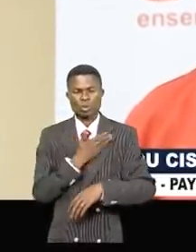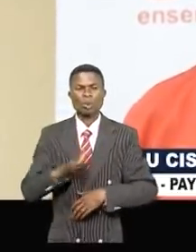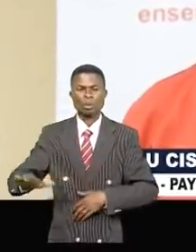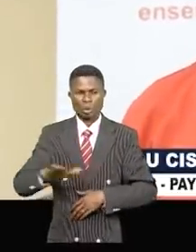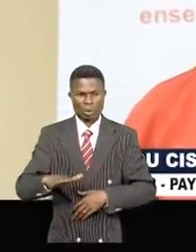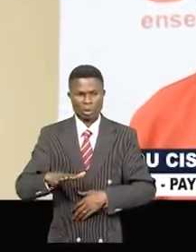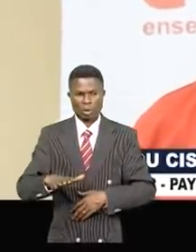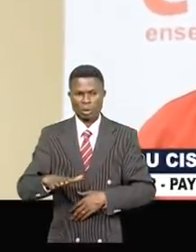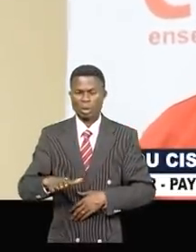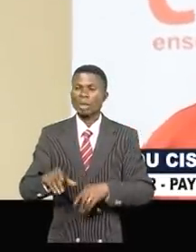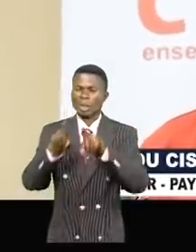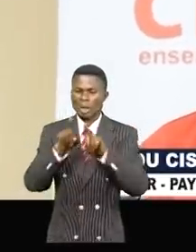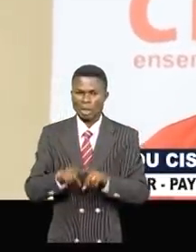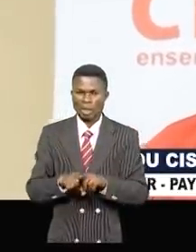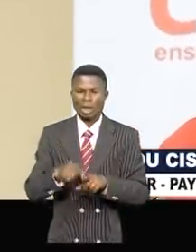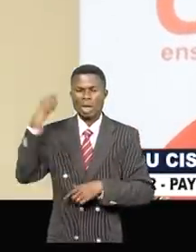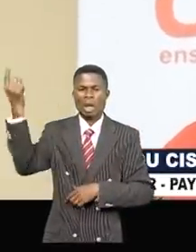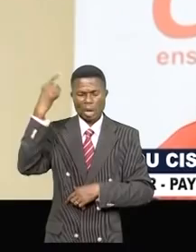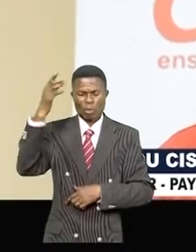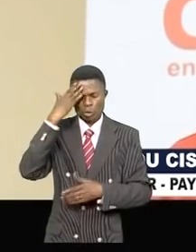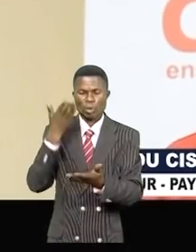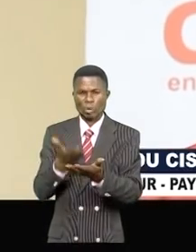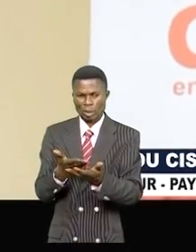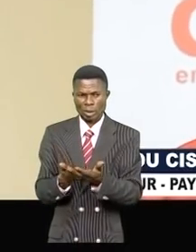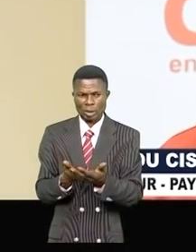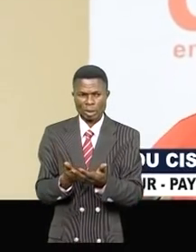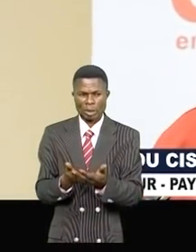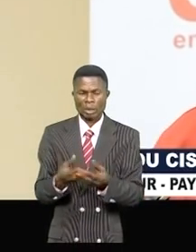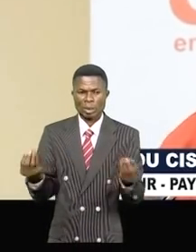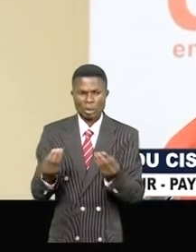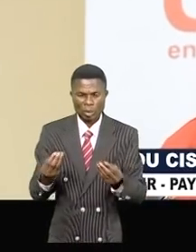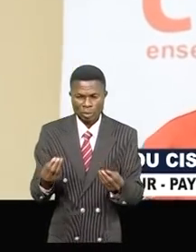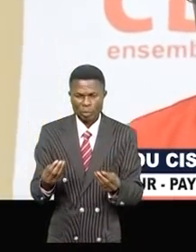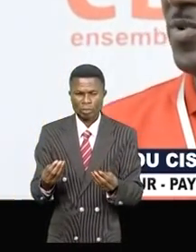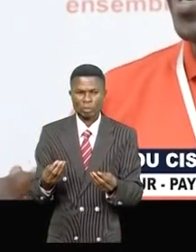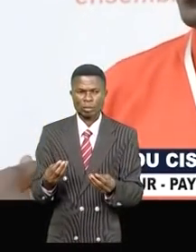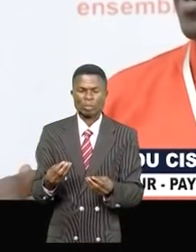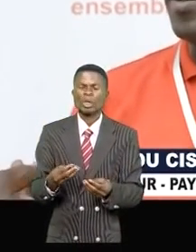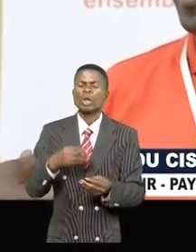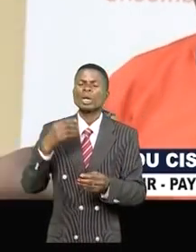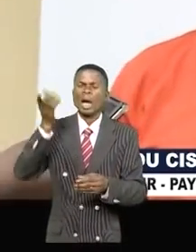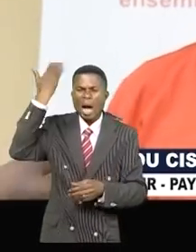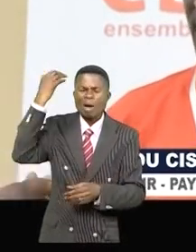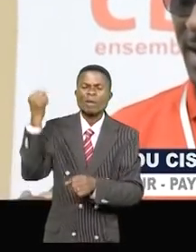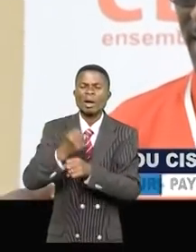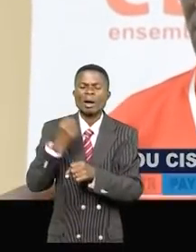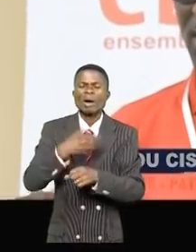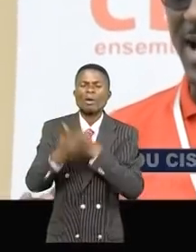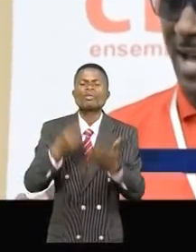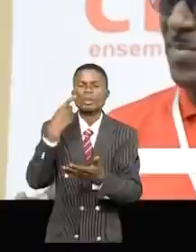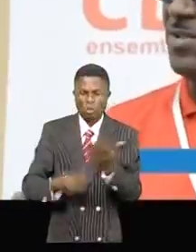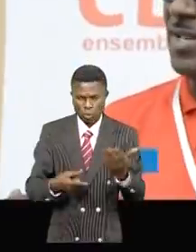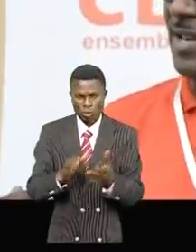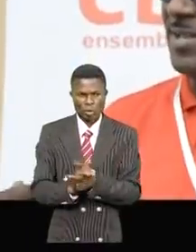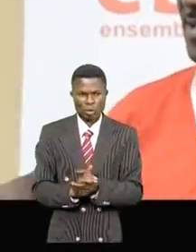en 2020, et d'ailleurs le monde a connue en 2020, qu'est-ce que nous avons pu réaliser? Qu'est-ce qu'on a appris